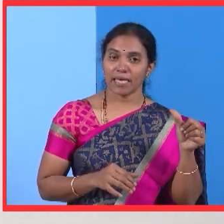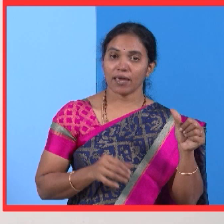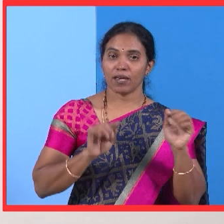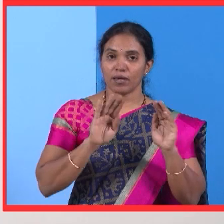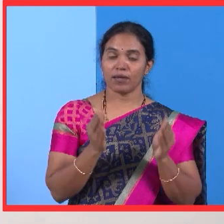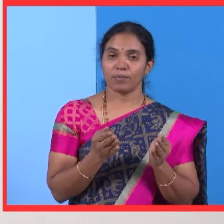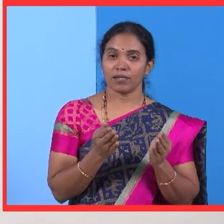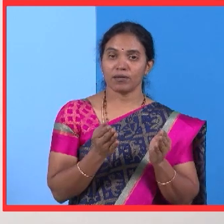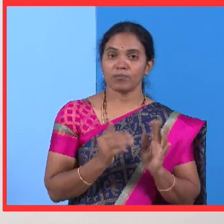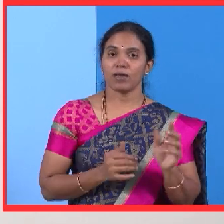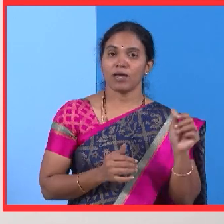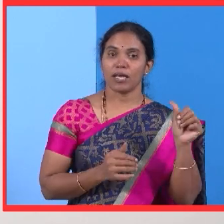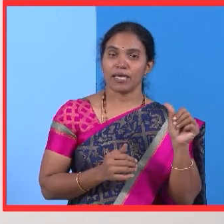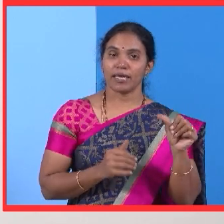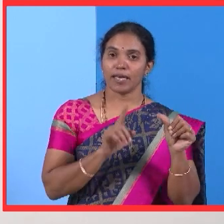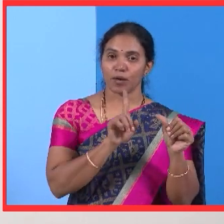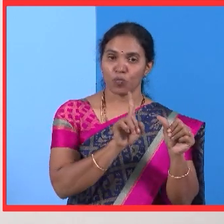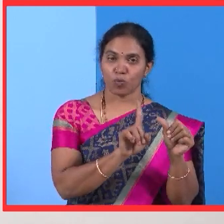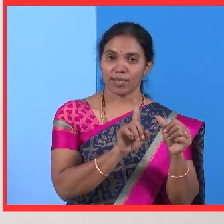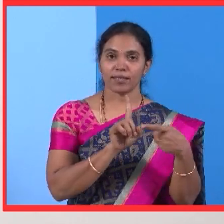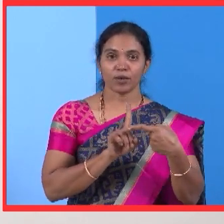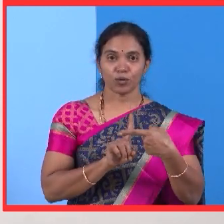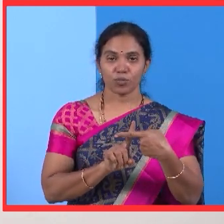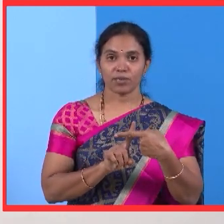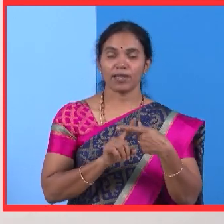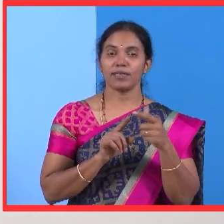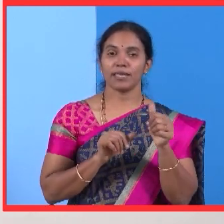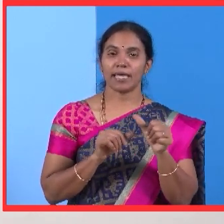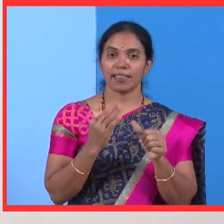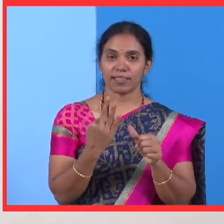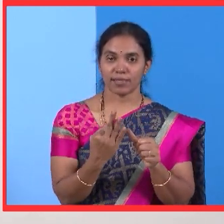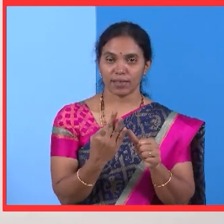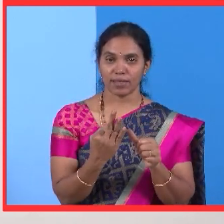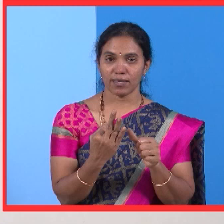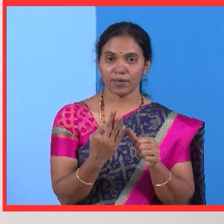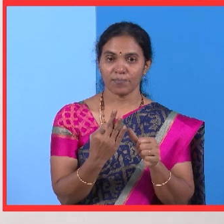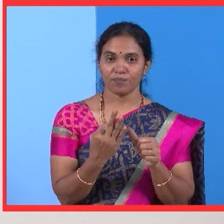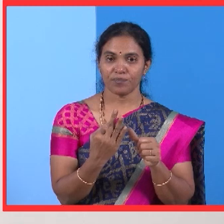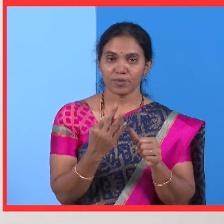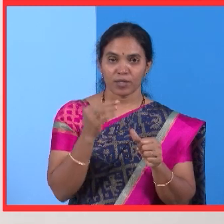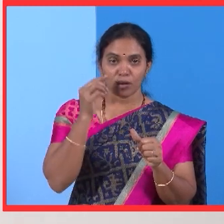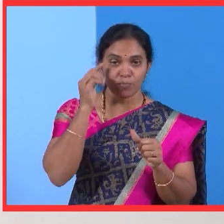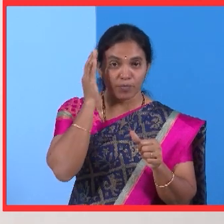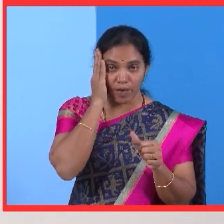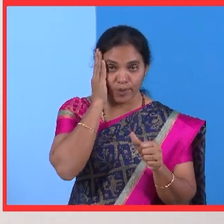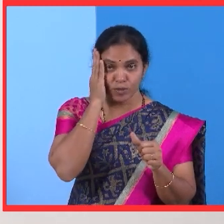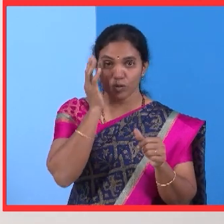வேண்டும். ஏ ஒன் ப்ளஸ் ஏ த்ரீ, மூன்றாவது மைய புள்ளி இது, இதனுடைய எக்ஸாய தொலைவு ஏ